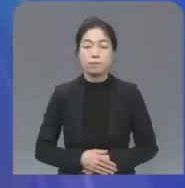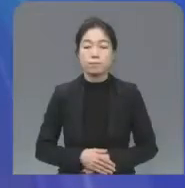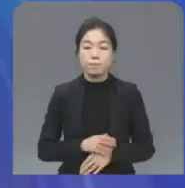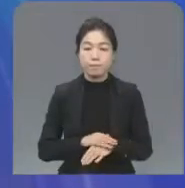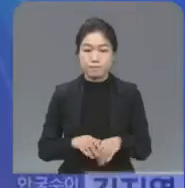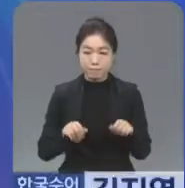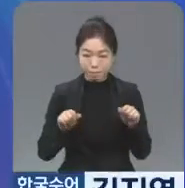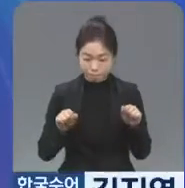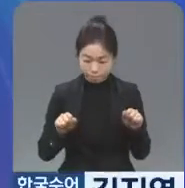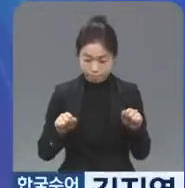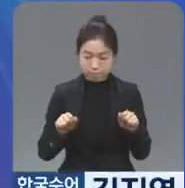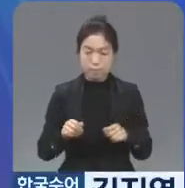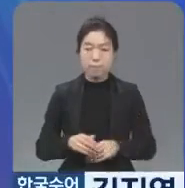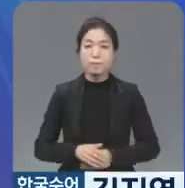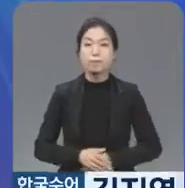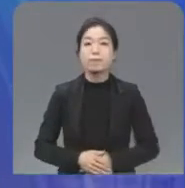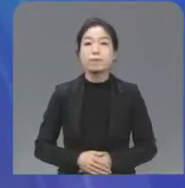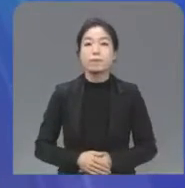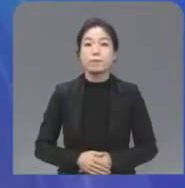여러분 안녕하십니까?